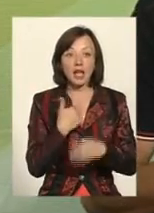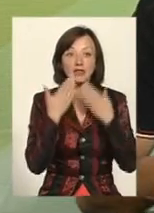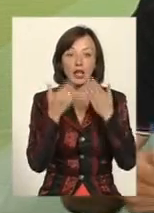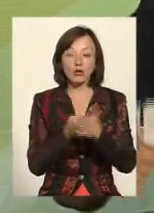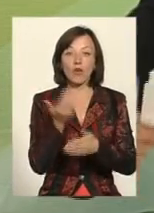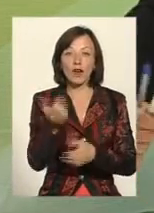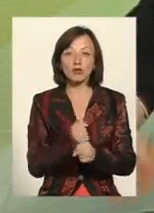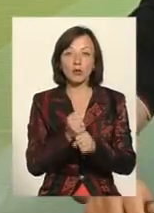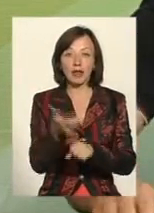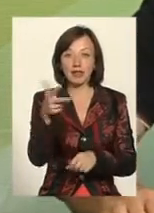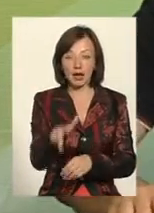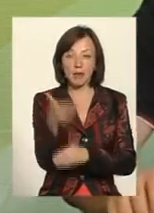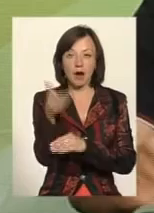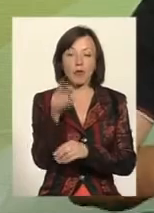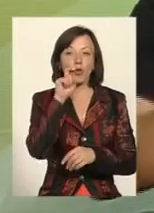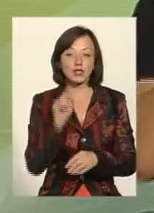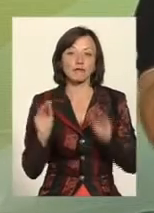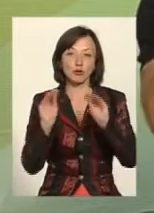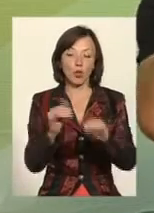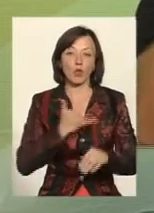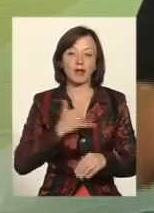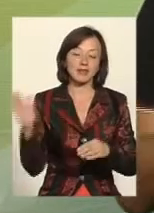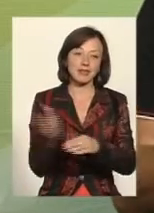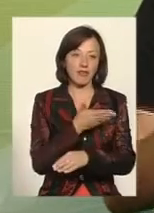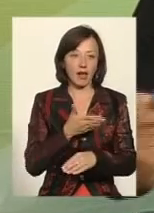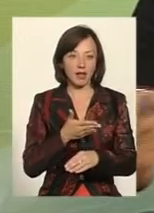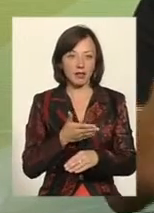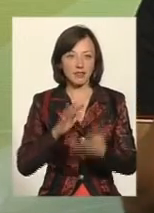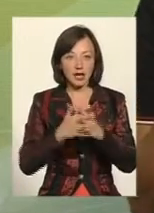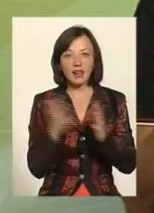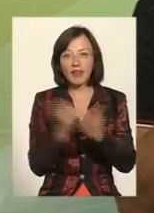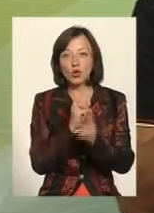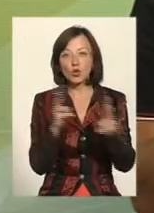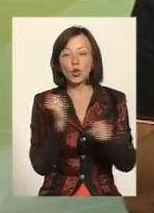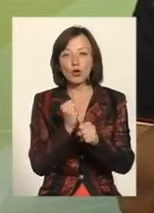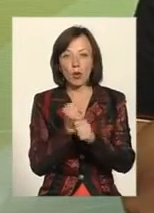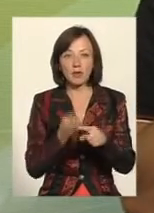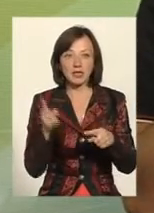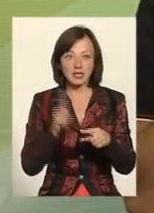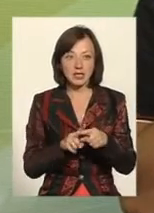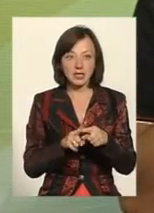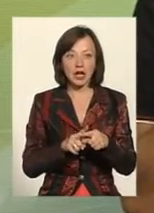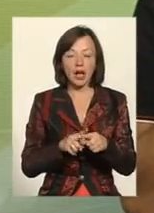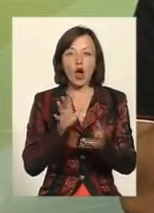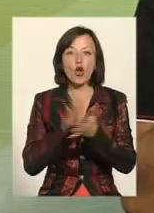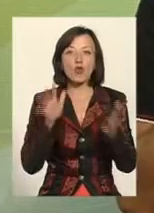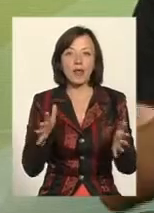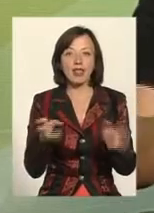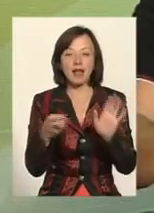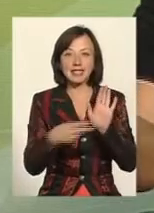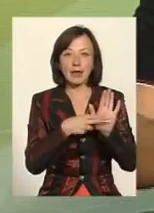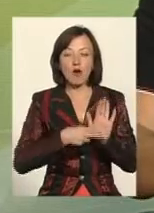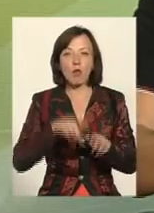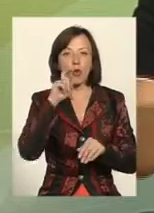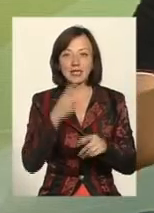до вас, я зробив 3 прапора українських, вчепив. Мене їх зірвали в Завалійках. Найдіть тих, хто робить це глумлення на символами України. Це